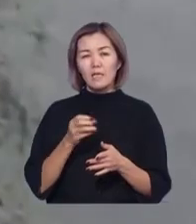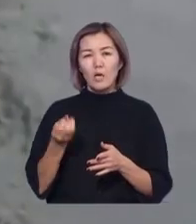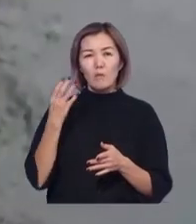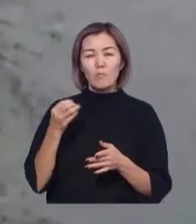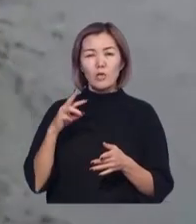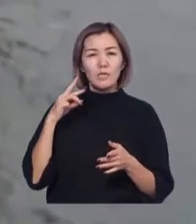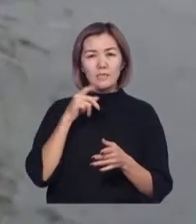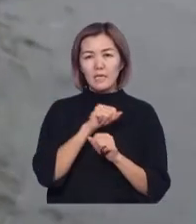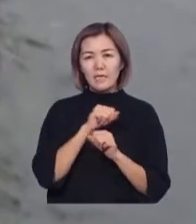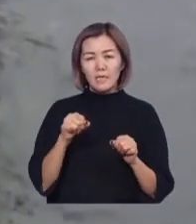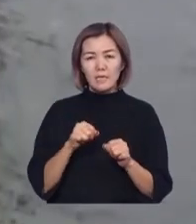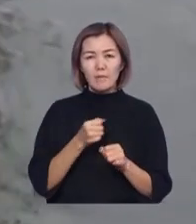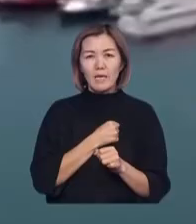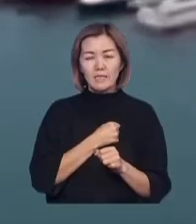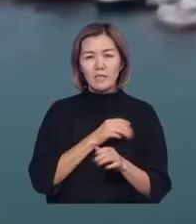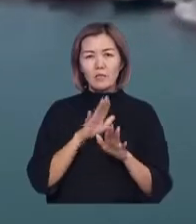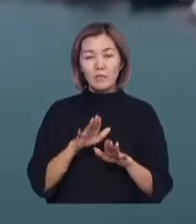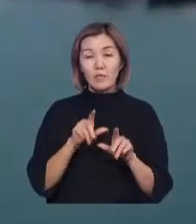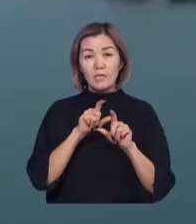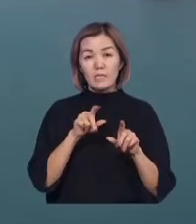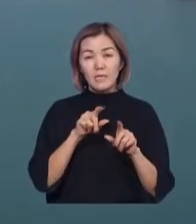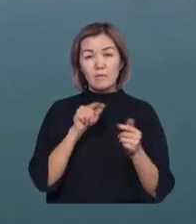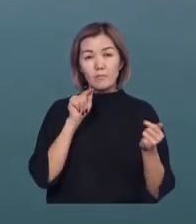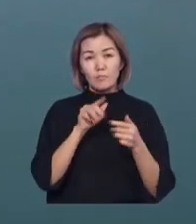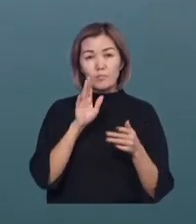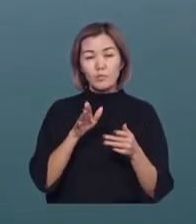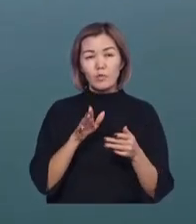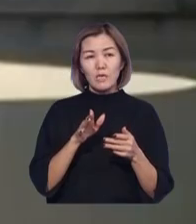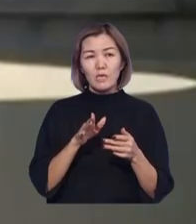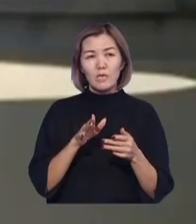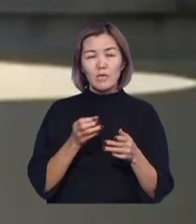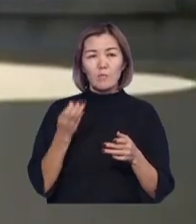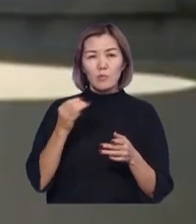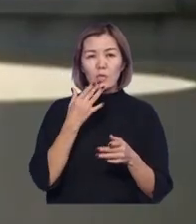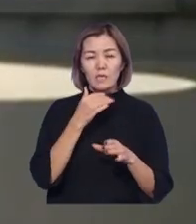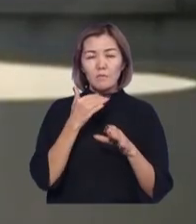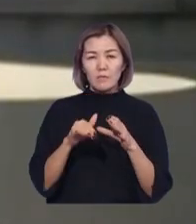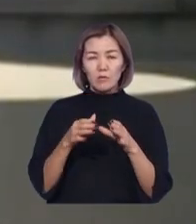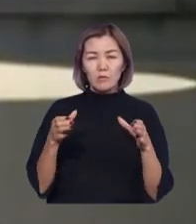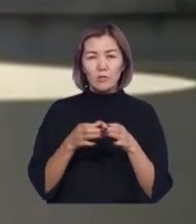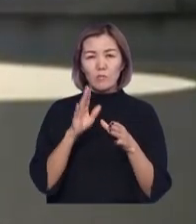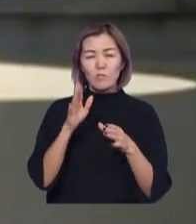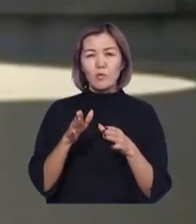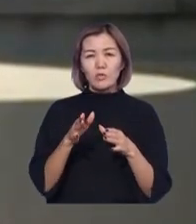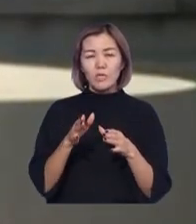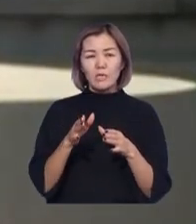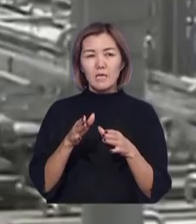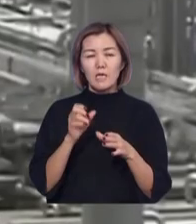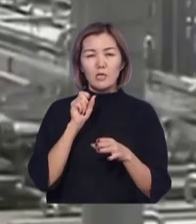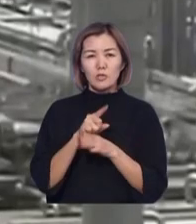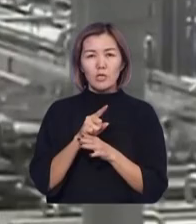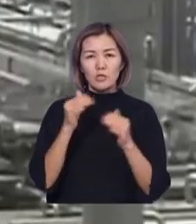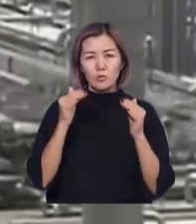зиян тигізбей, тек әскери нысандарды мақсат ететінін мәлімдеген. Сонымен қатар мұнай экспорттаушы елдер ұйымы болашақта шикі затқа